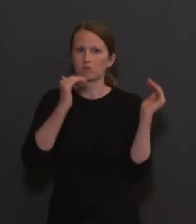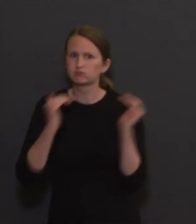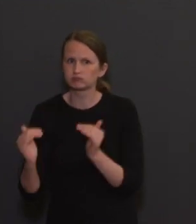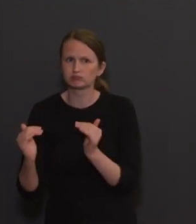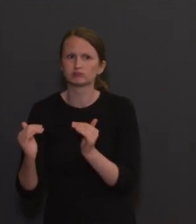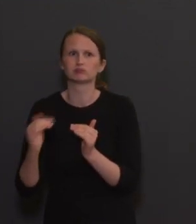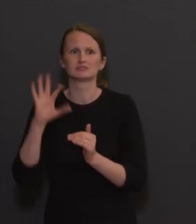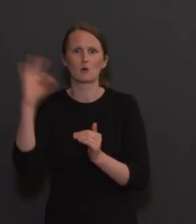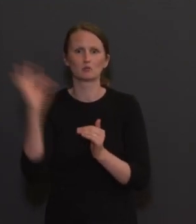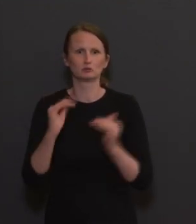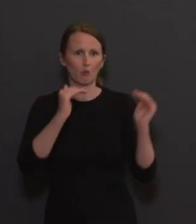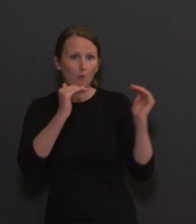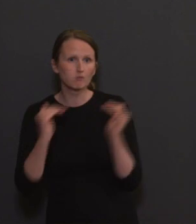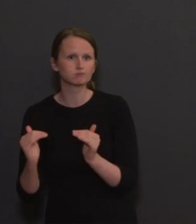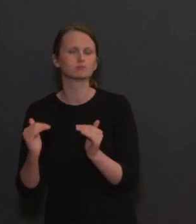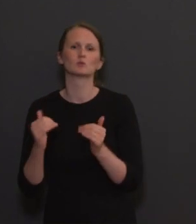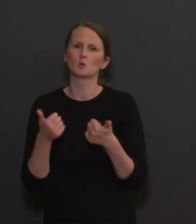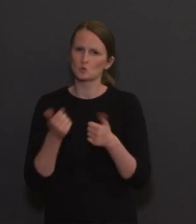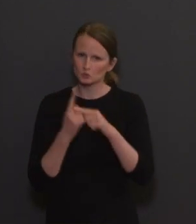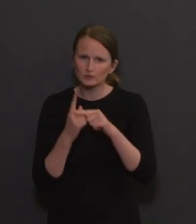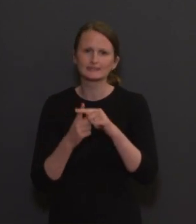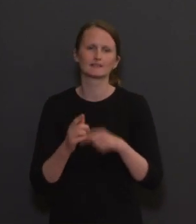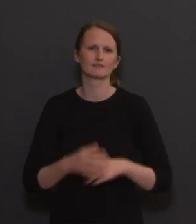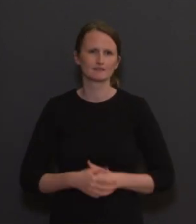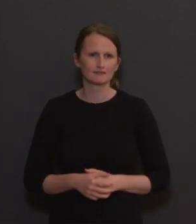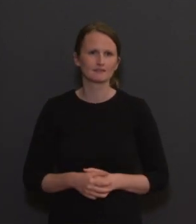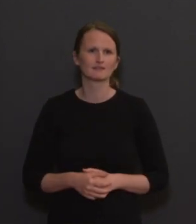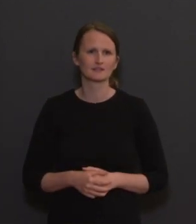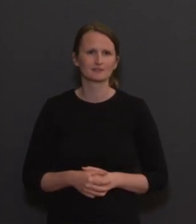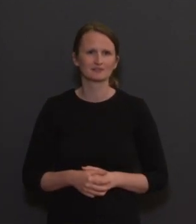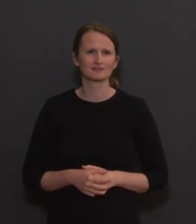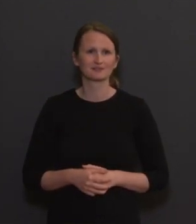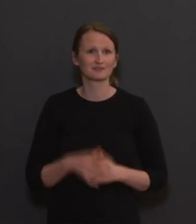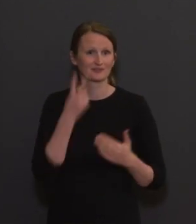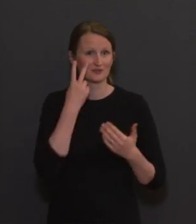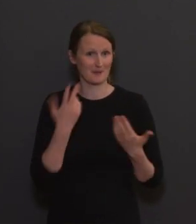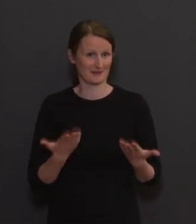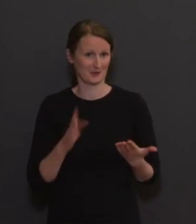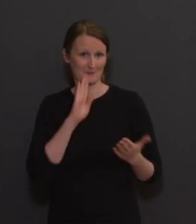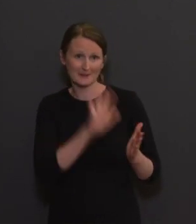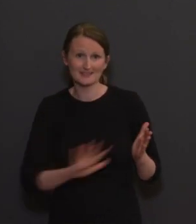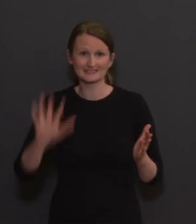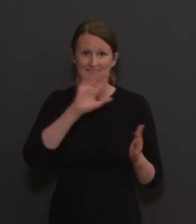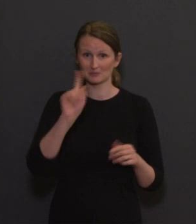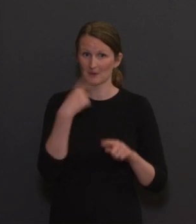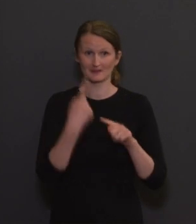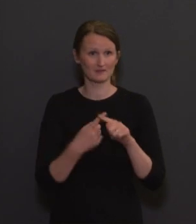Actuellement, sur base de ces données, nous avons en Belgique, pour la première fois depuis un certain temps, moins de 7000 patients, en l'occurrence